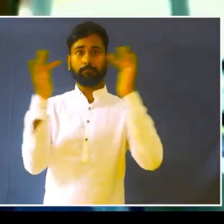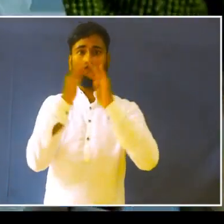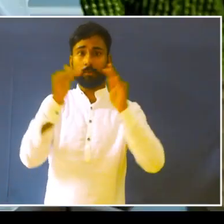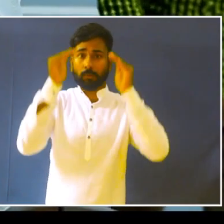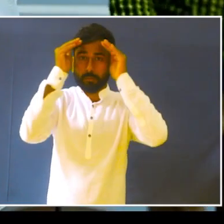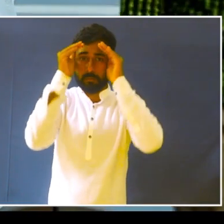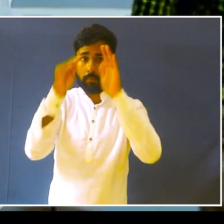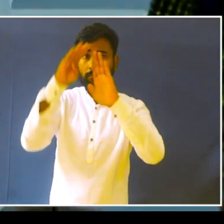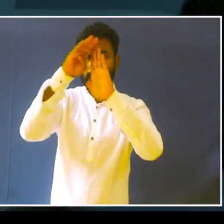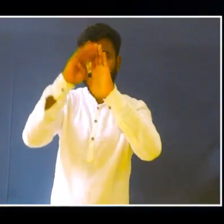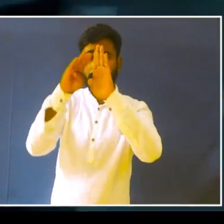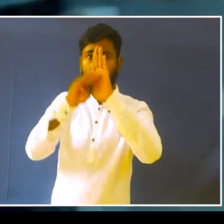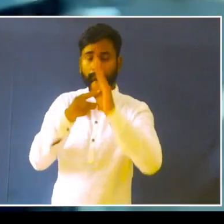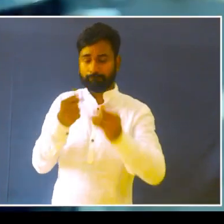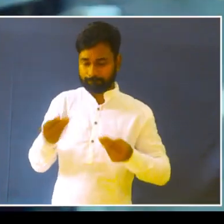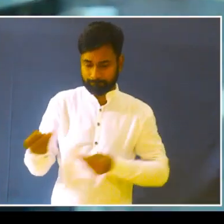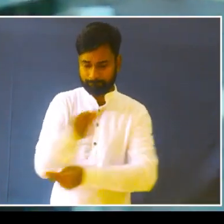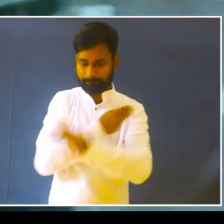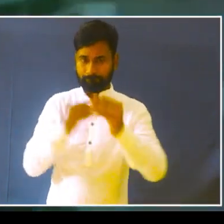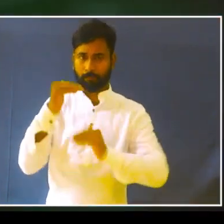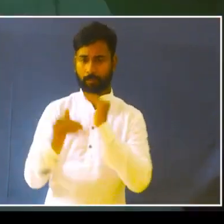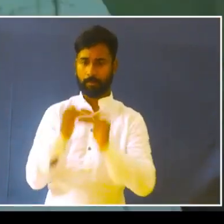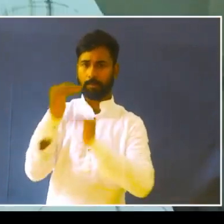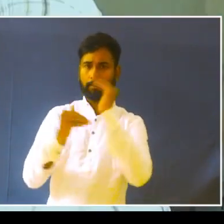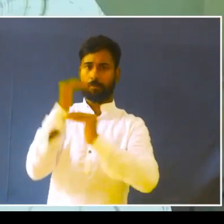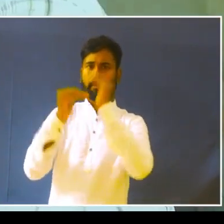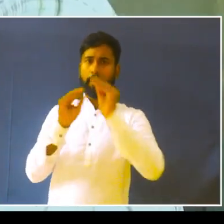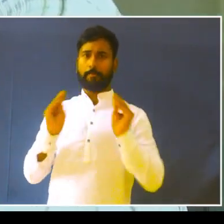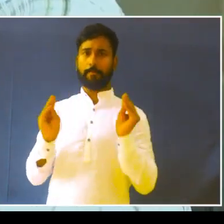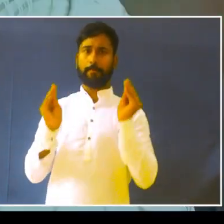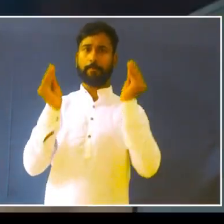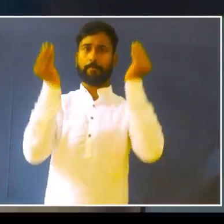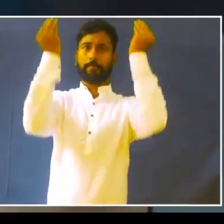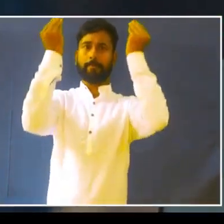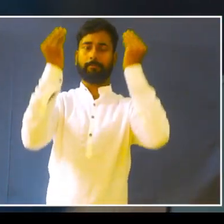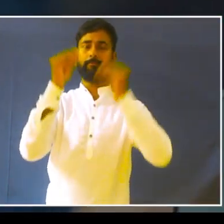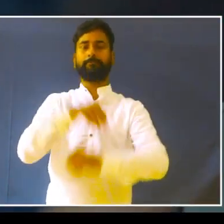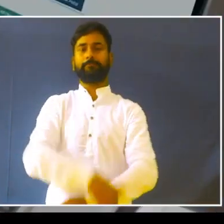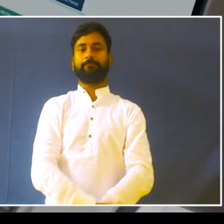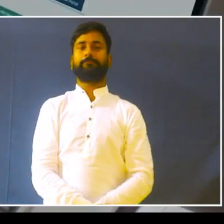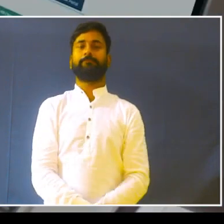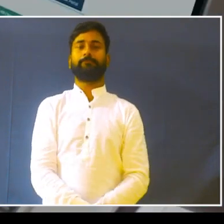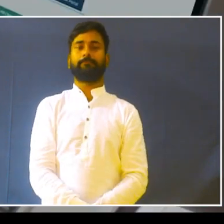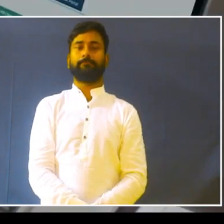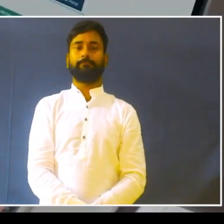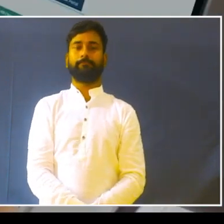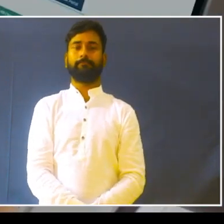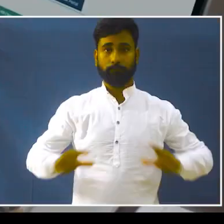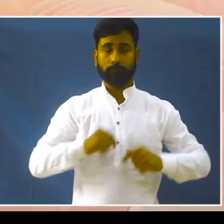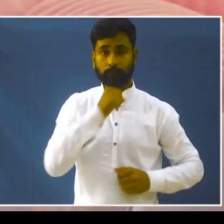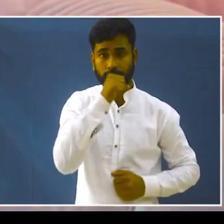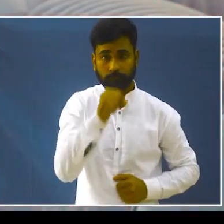हुए जमीनी स्तर पर उद्यमशीलता को बढ़ावा देने के उद्देश्य से स्टैंड अप योजना शुरू की